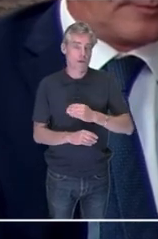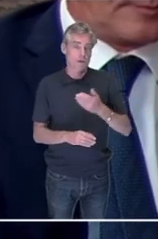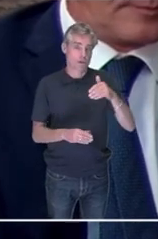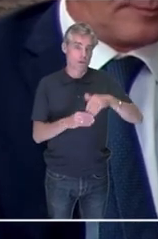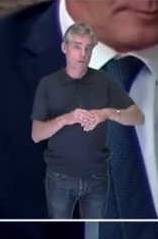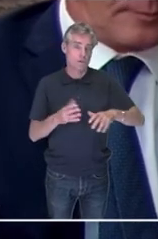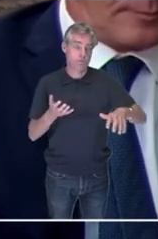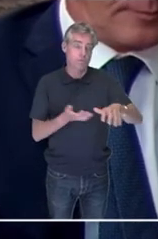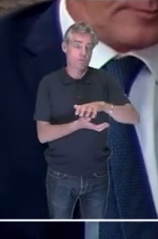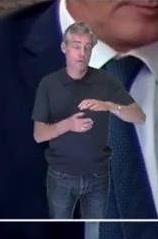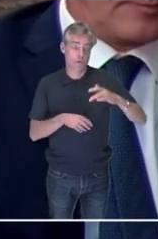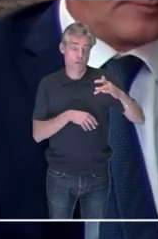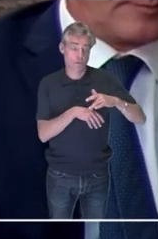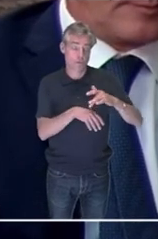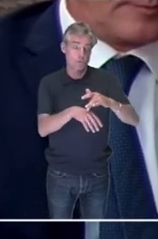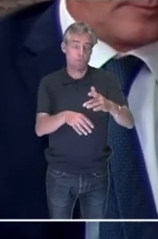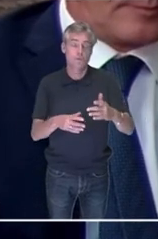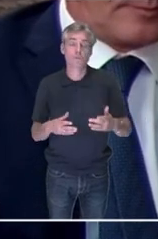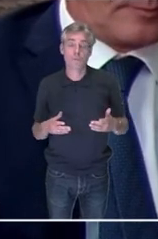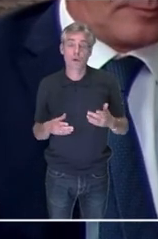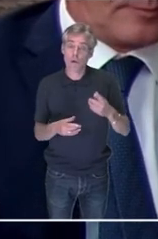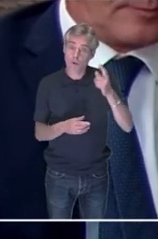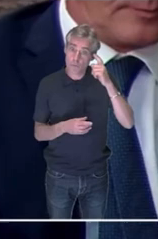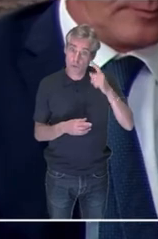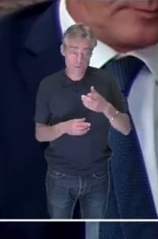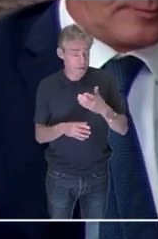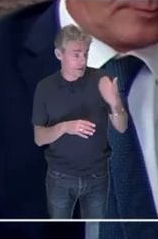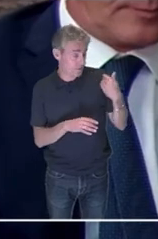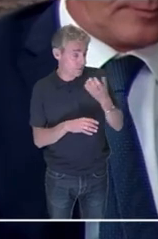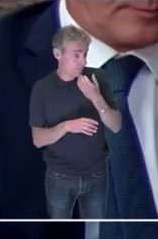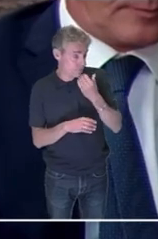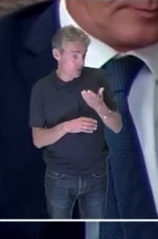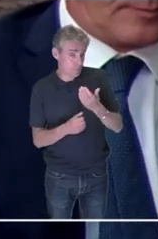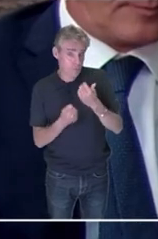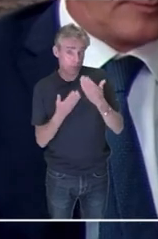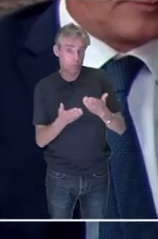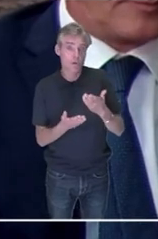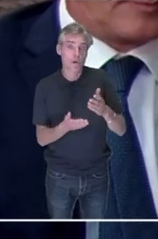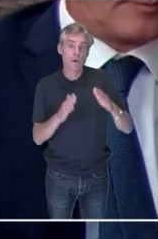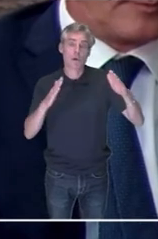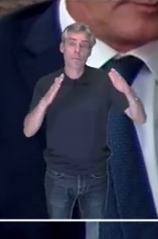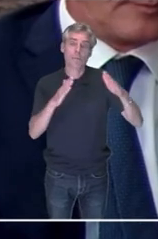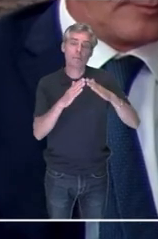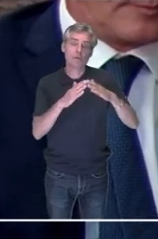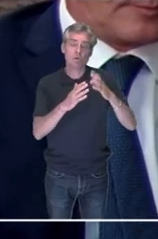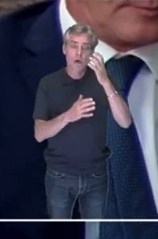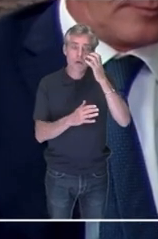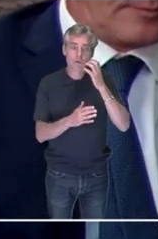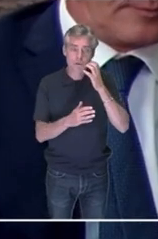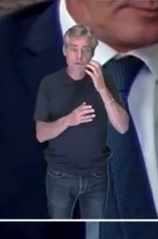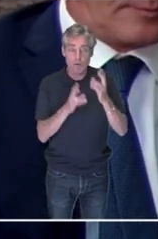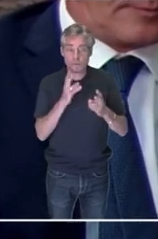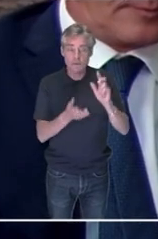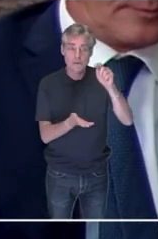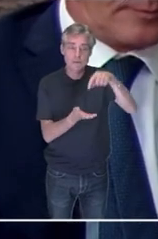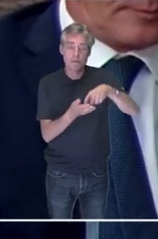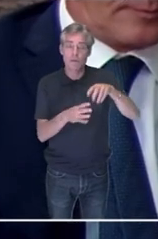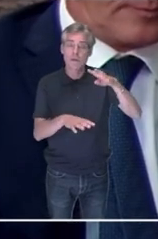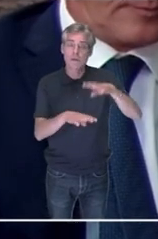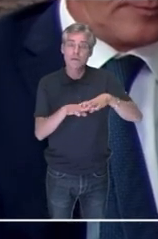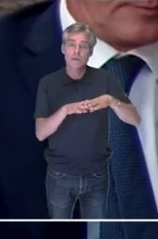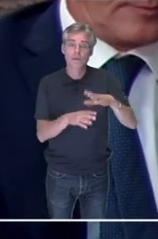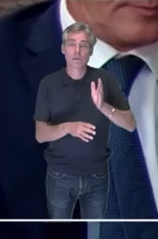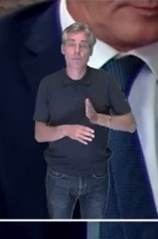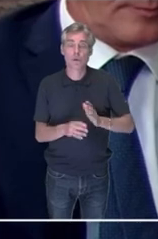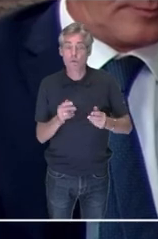récurrents. Nous pensons également, nous vous l'avions proposé, qu'une maison des adolescents qui serait située dans le quartier de